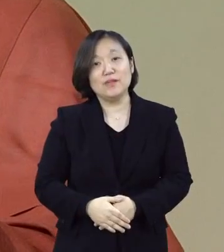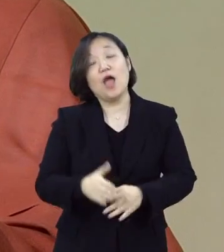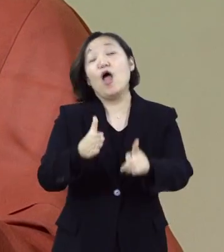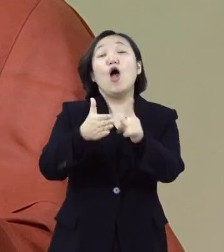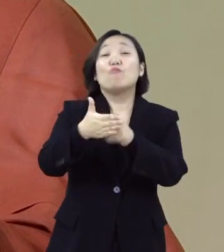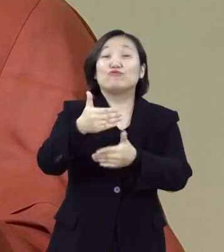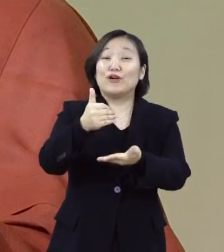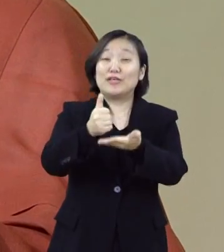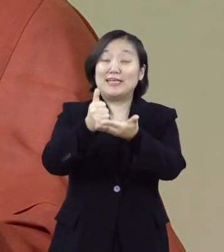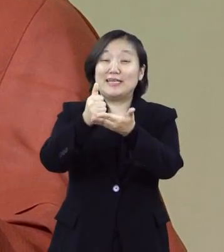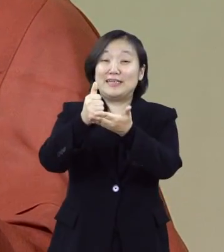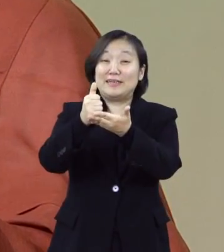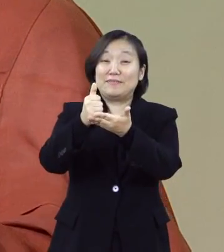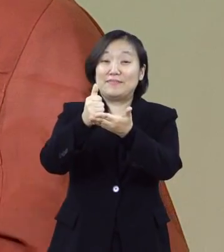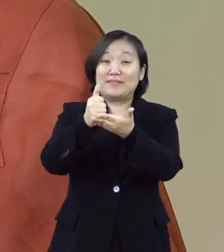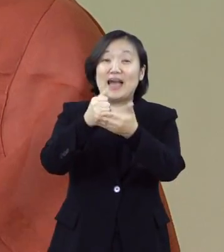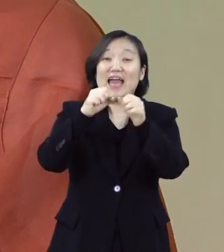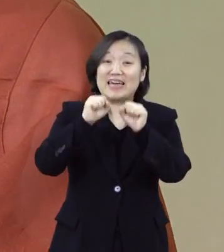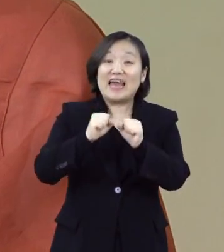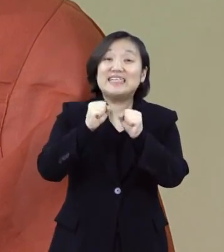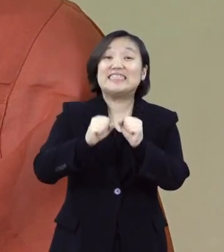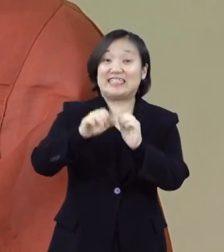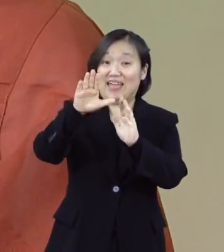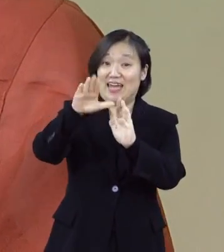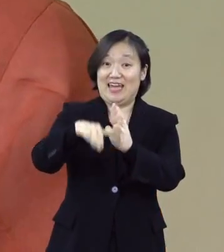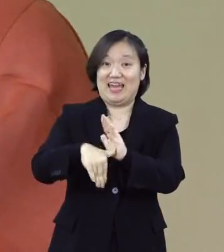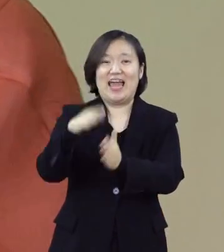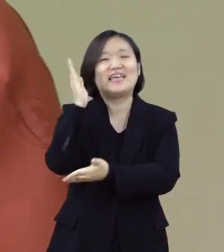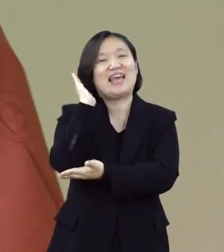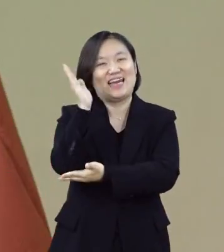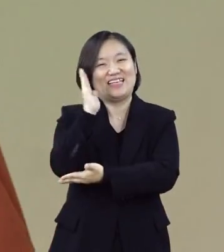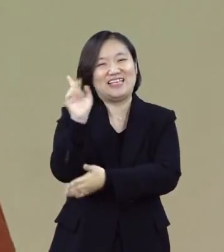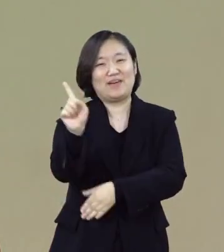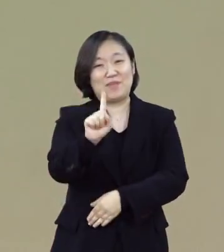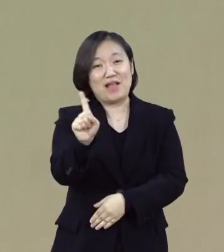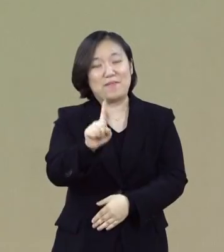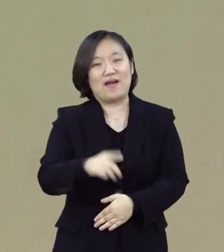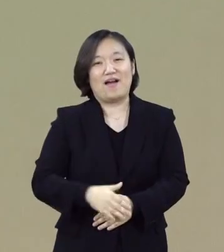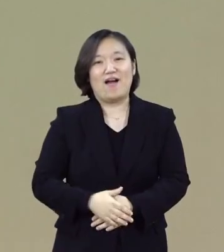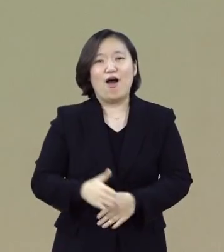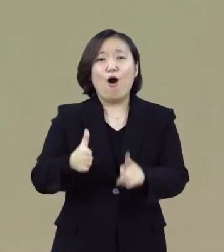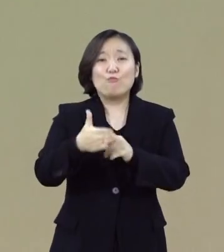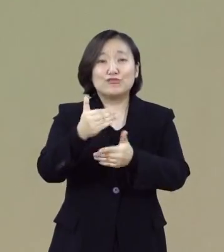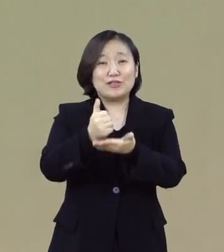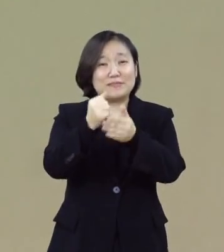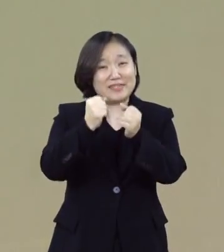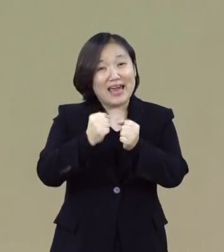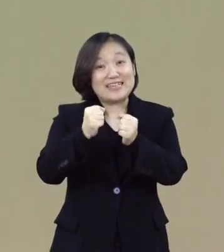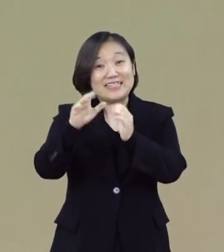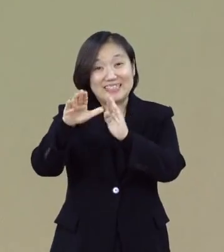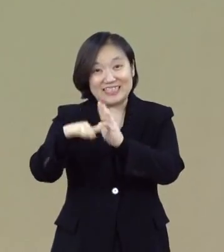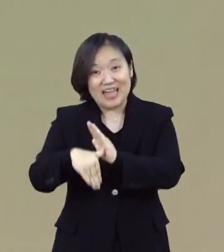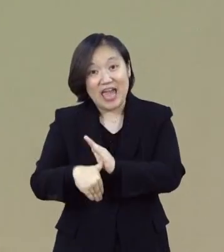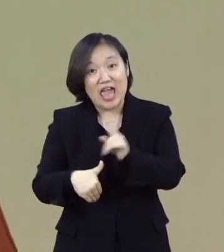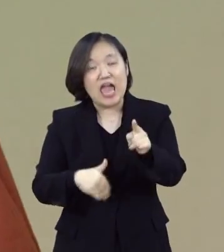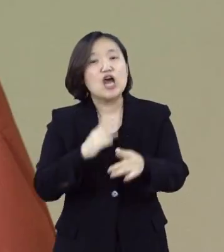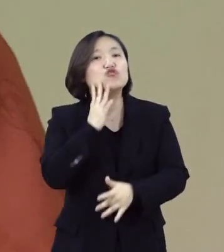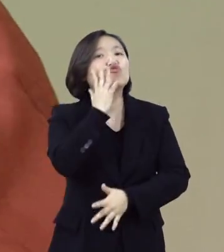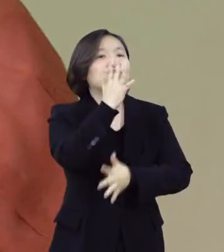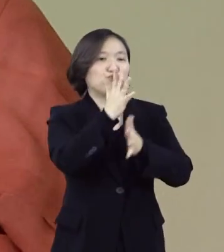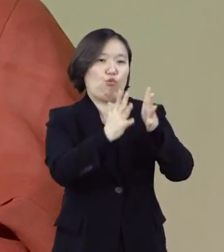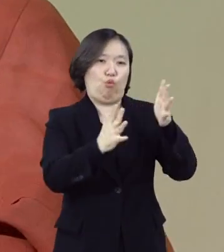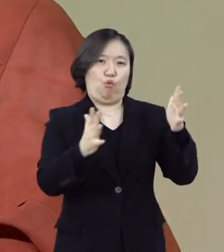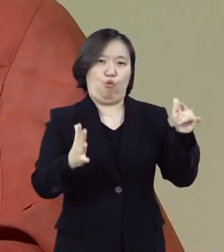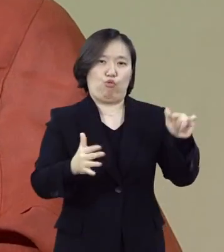부처님 당시에 있었던 일입니다. 부처님 당시에 어디 숲속에서 수행하고 있었던